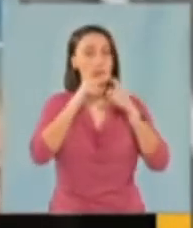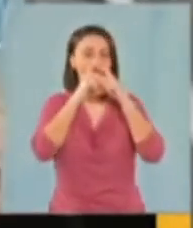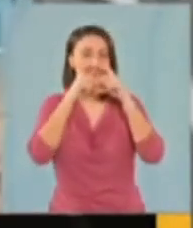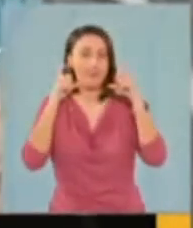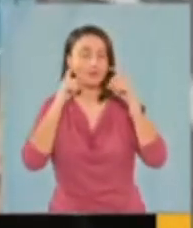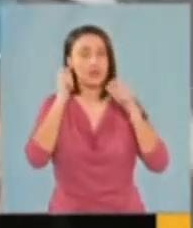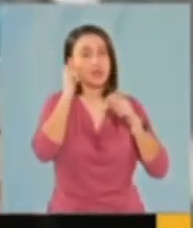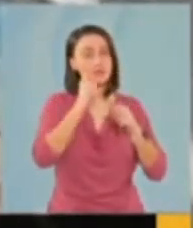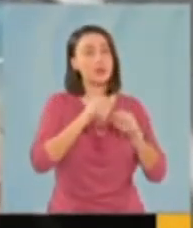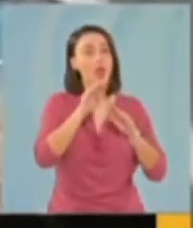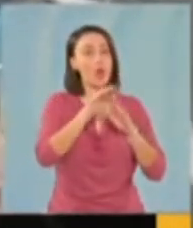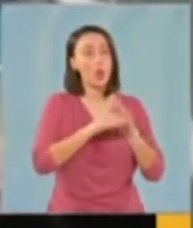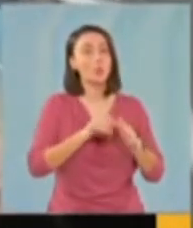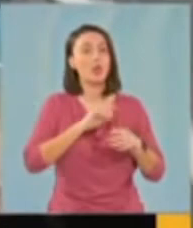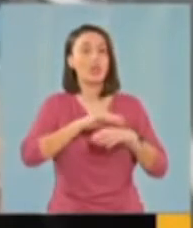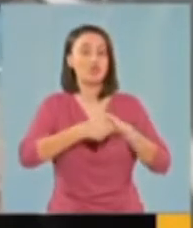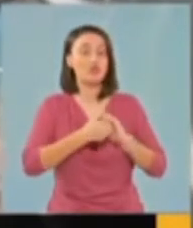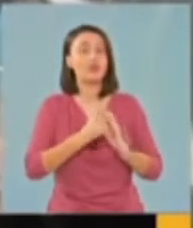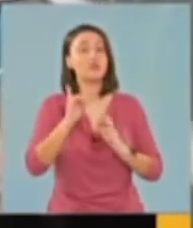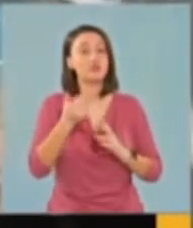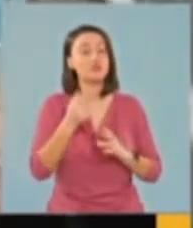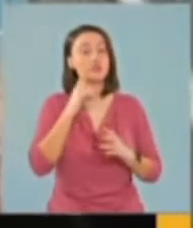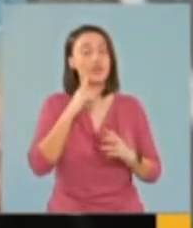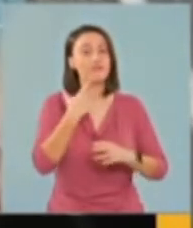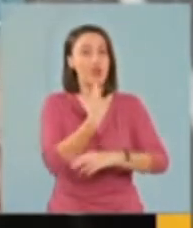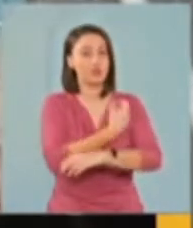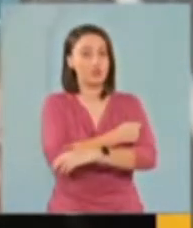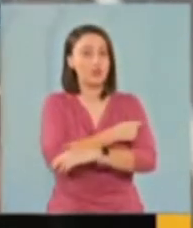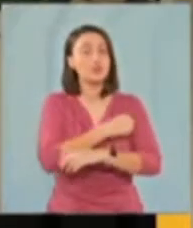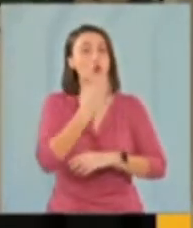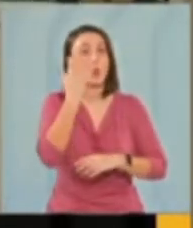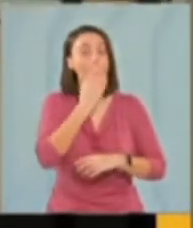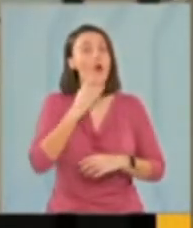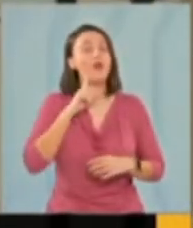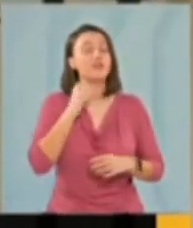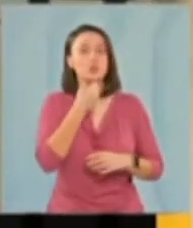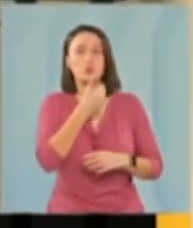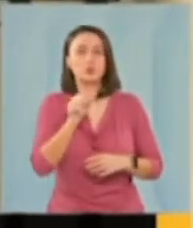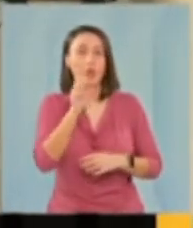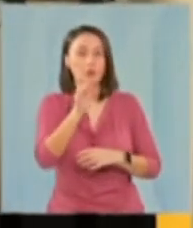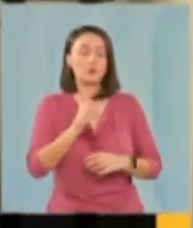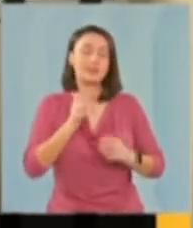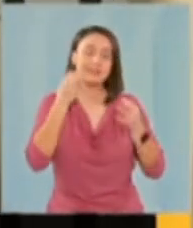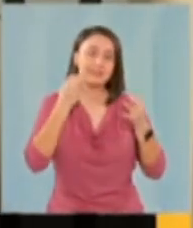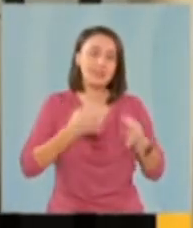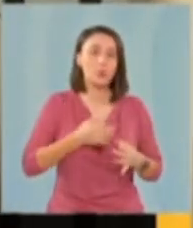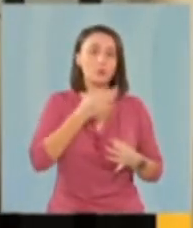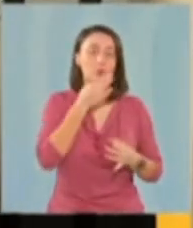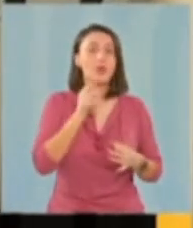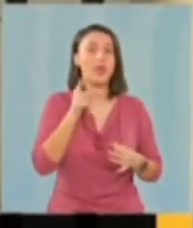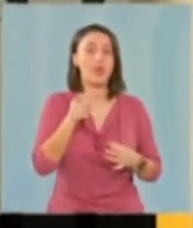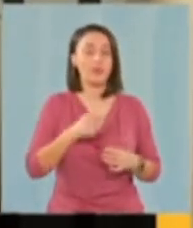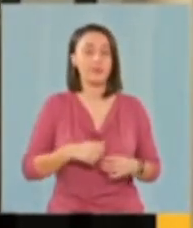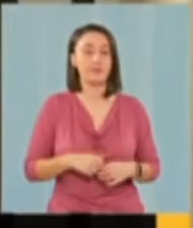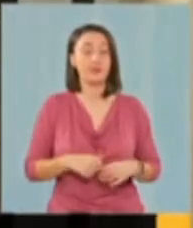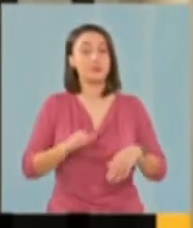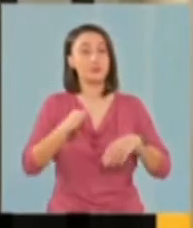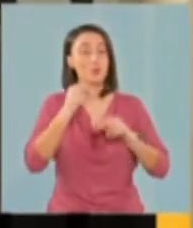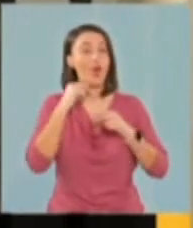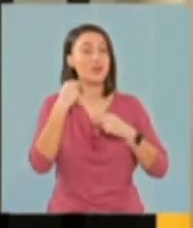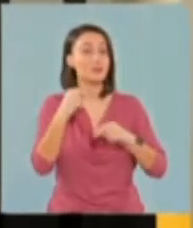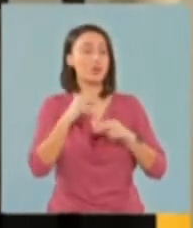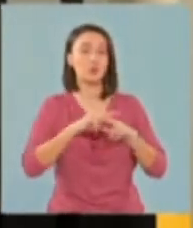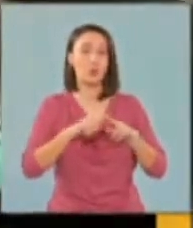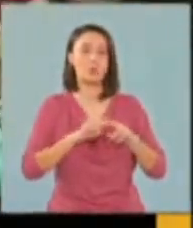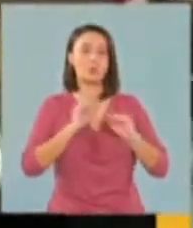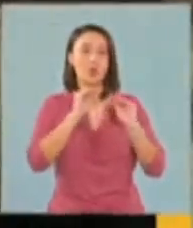mască, să respecte regulile de igienă și să îi vaccineze, școala ar fi 100% sigură, mai spune Câmpeanu. Ministrul a explicat